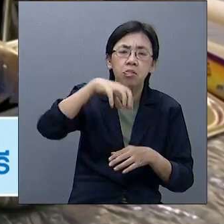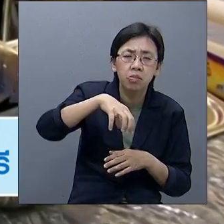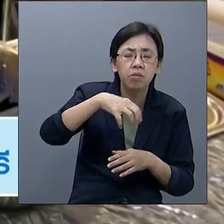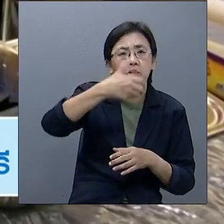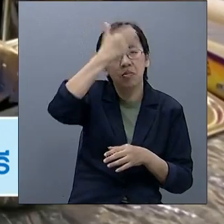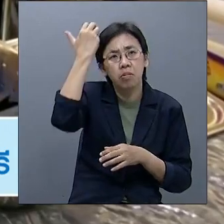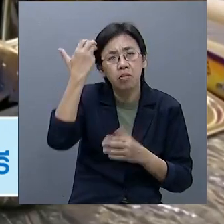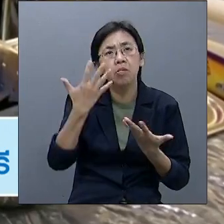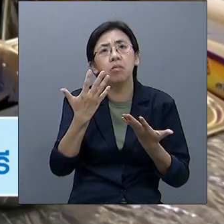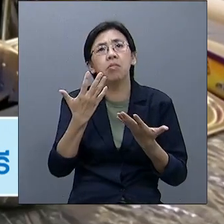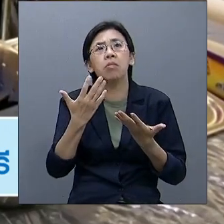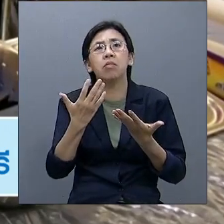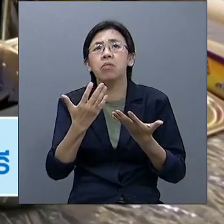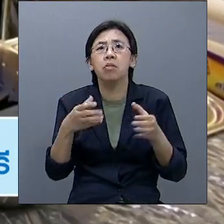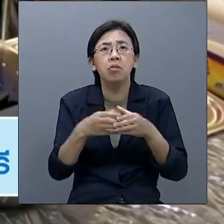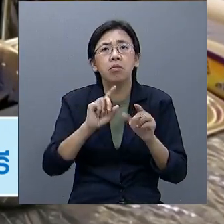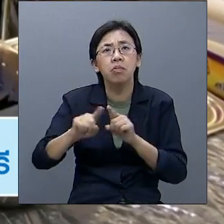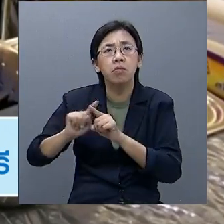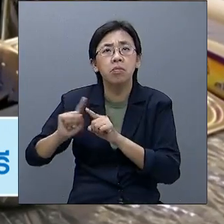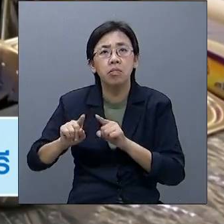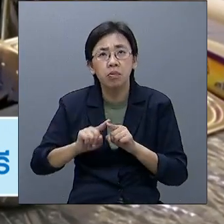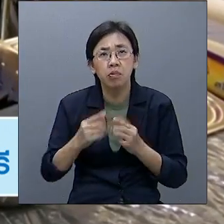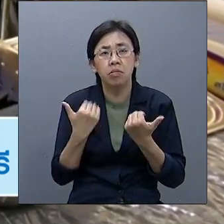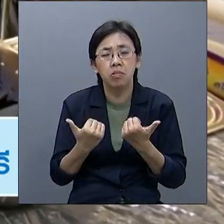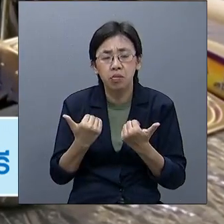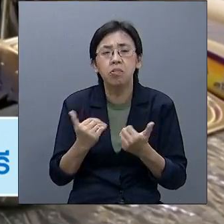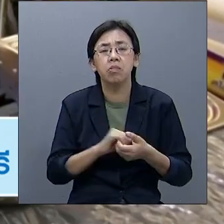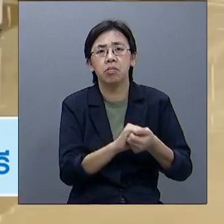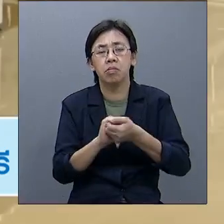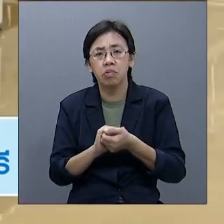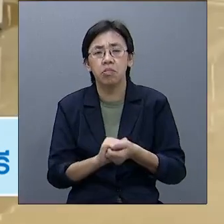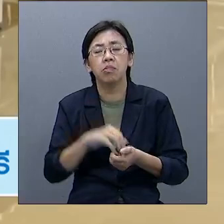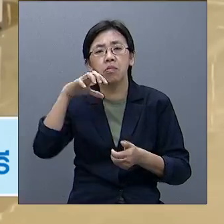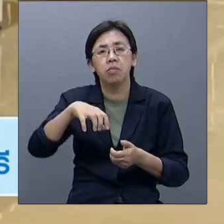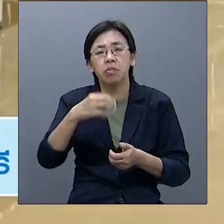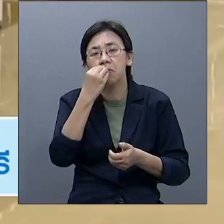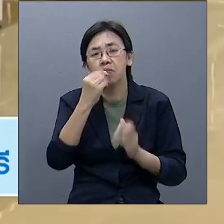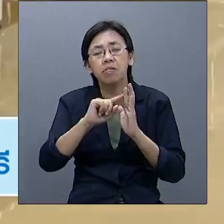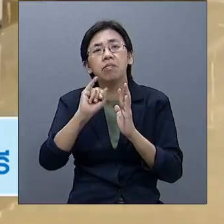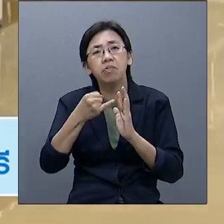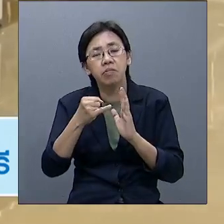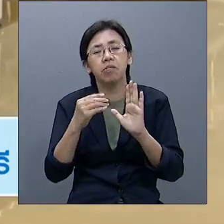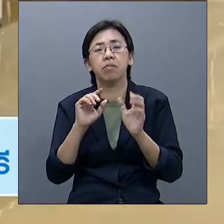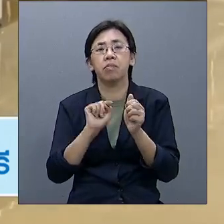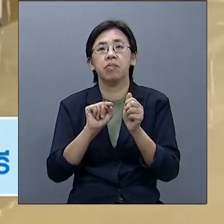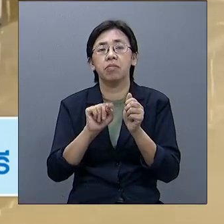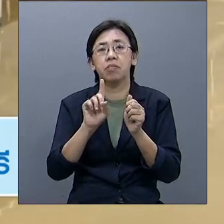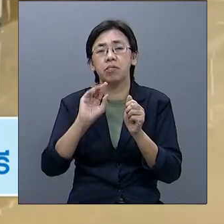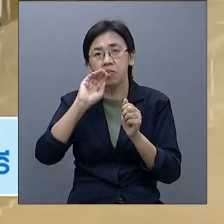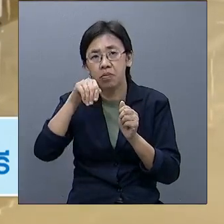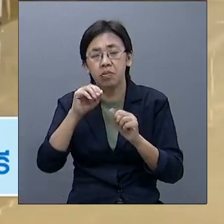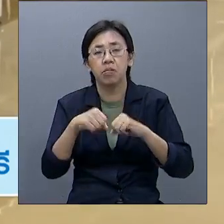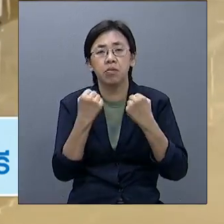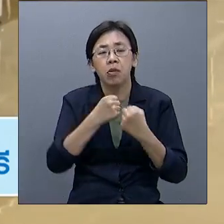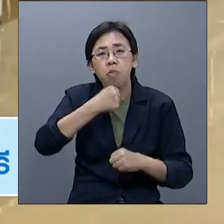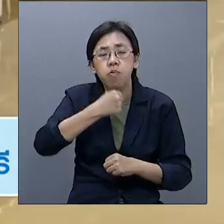หรือว่าสโมสรต่างๆนะคะแล้วก็ศาลเจ้าหลักเมืองโรงเจเหม่งซิมกุ๊กตึกด่านช้างนะคะสมาคมผู้สูงอายุด่